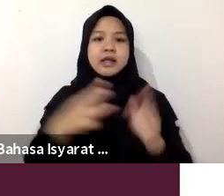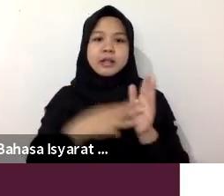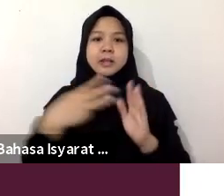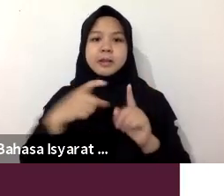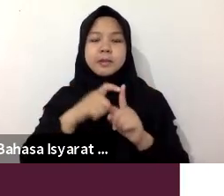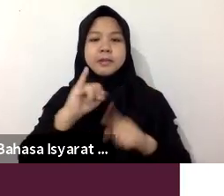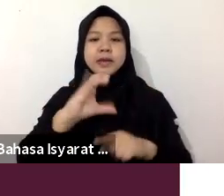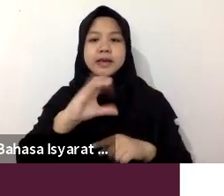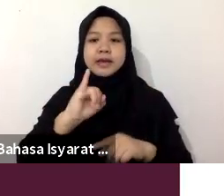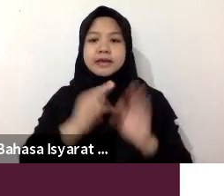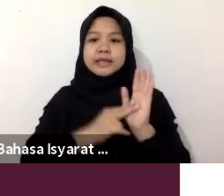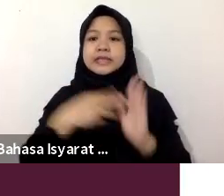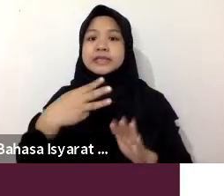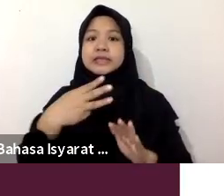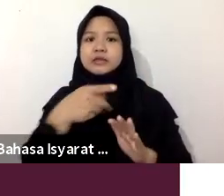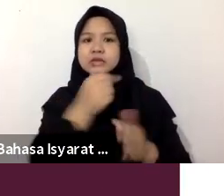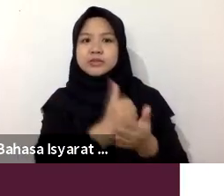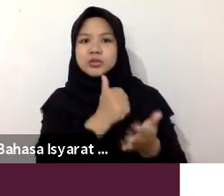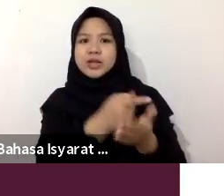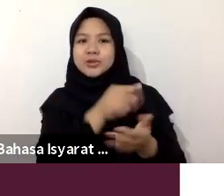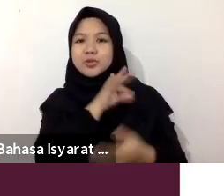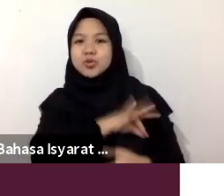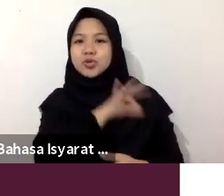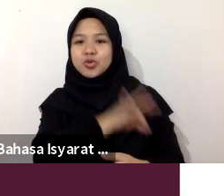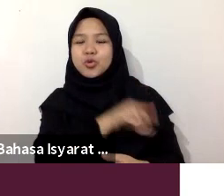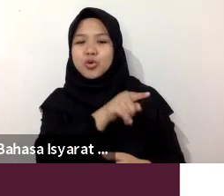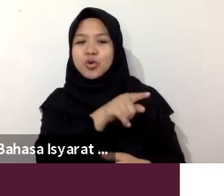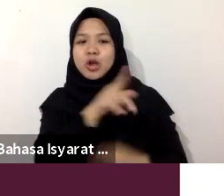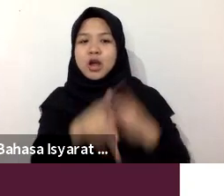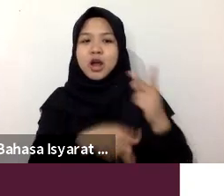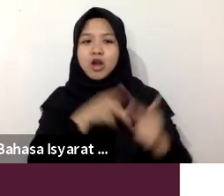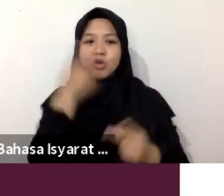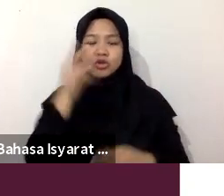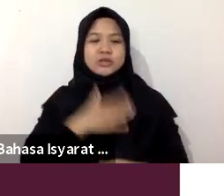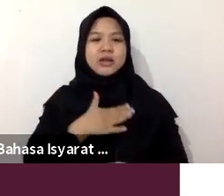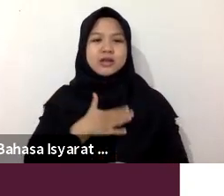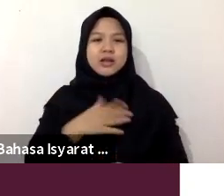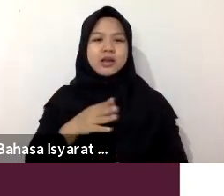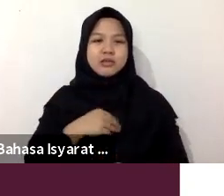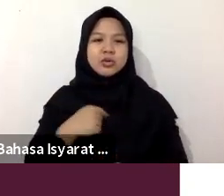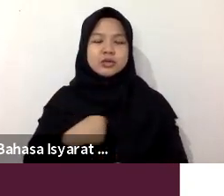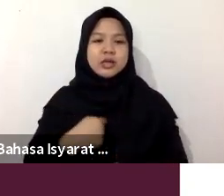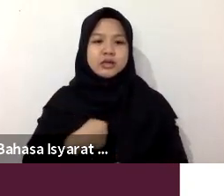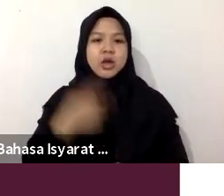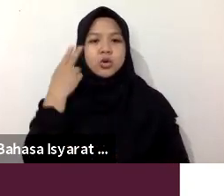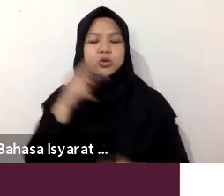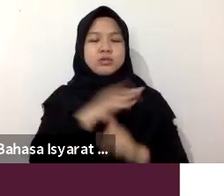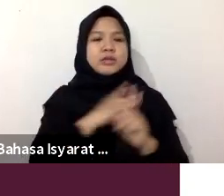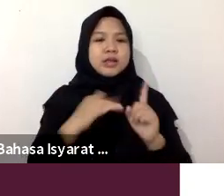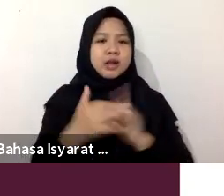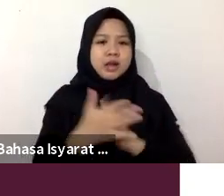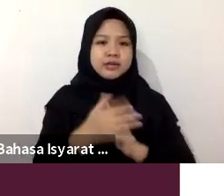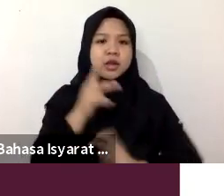masa pandemi ini yang memberi keuntungan lebih kalau buat saya ya, menurut saya untuk masyarakat.